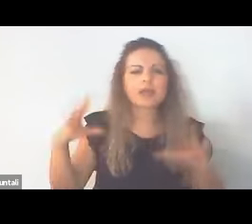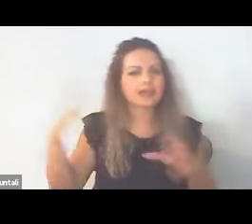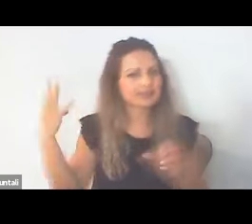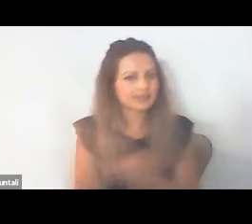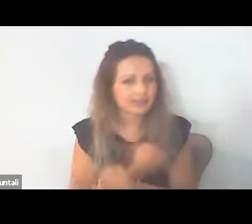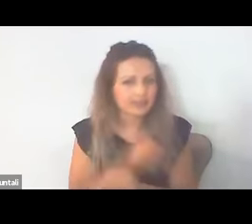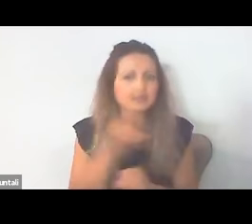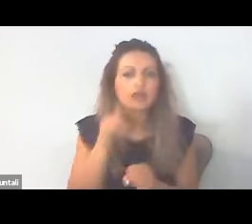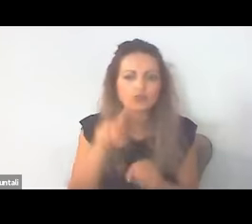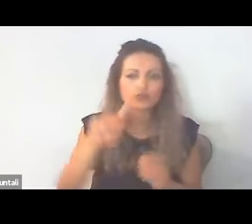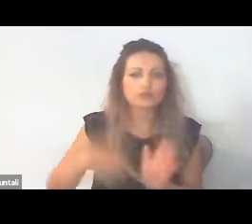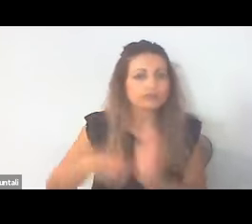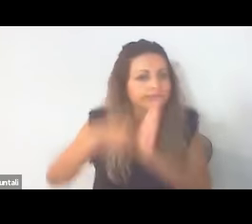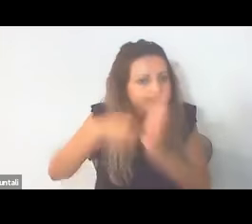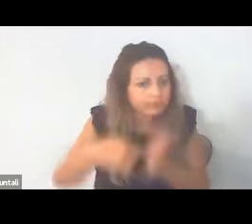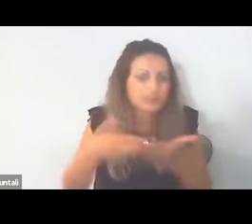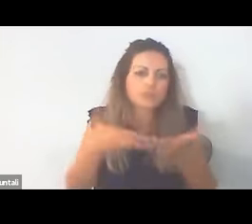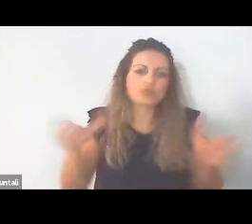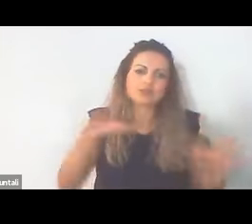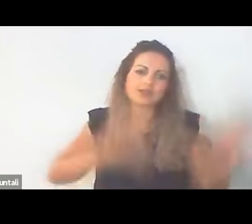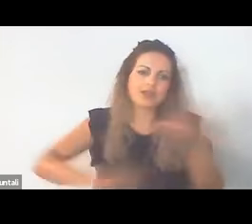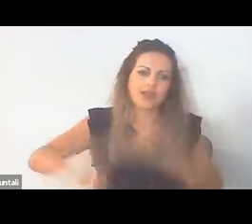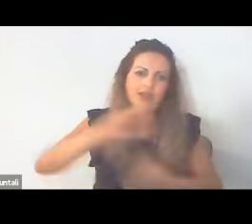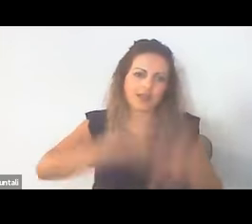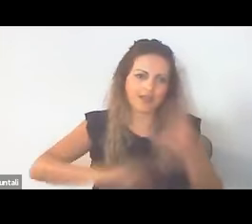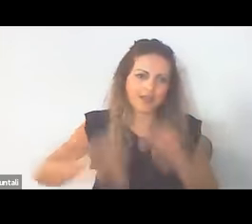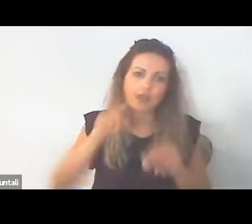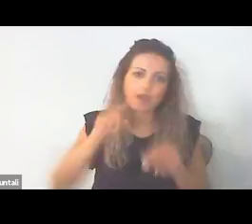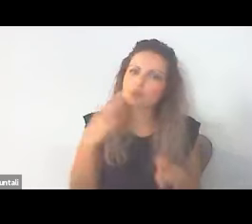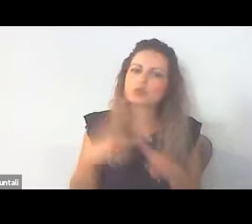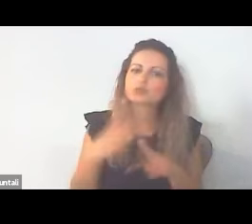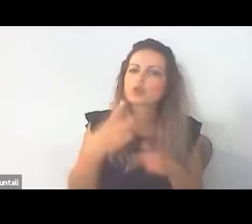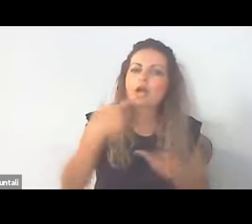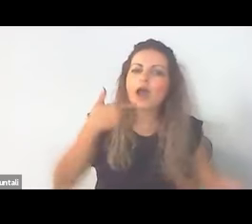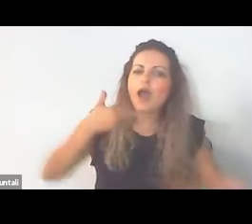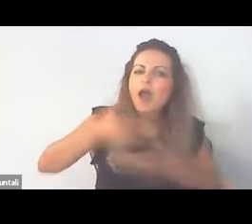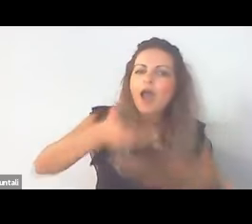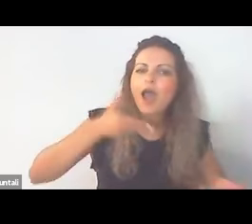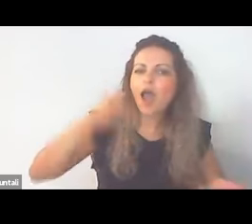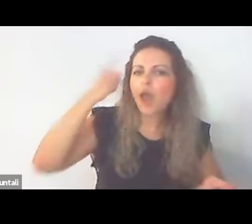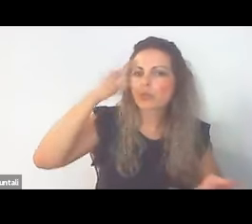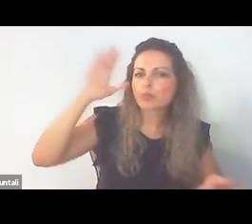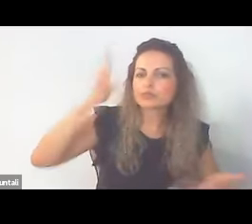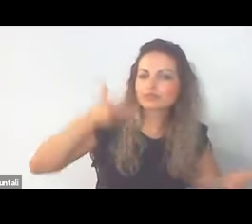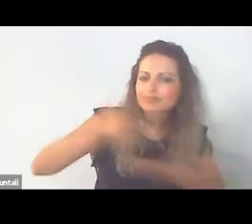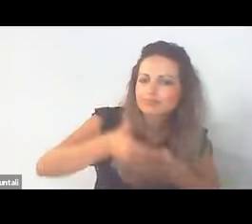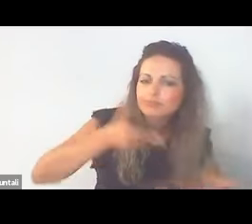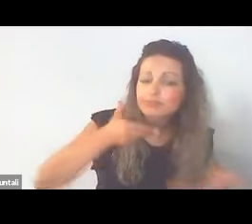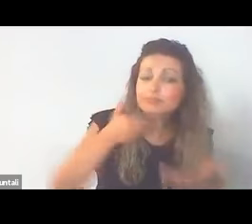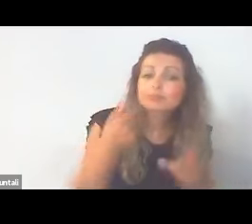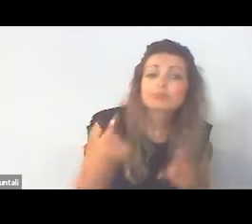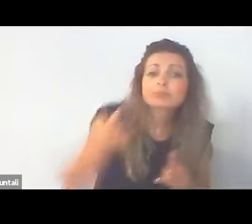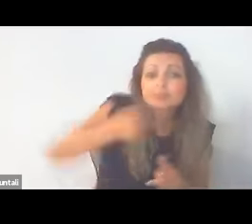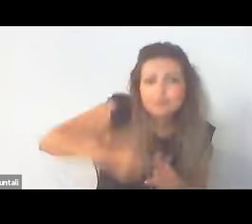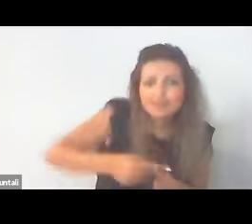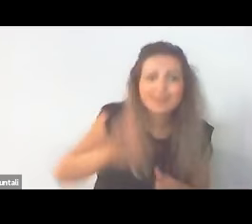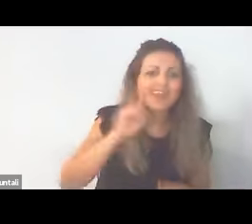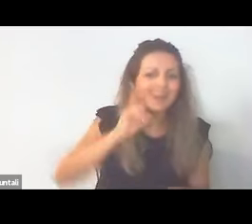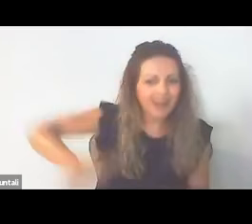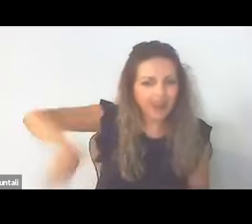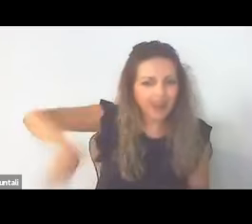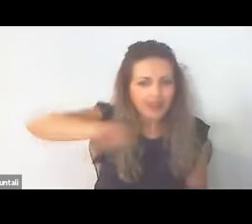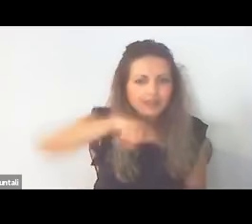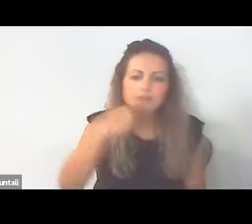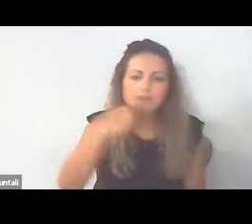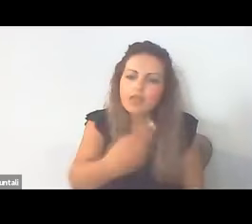αποτελεί ένα πεδίο συζήτησης, ανταλλαγής απόψεων, αλλά και γιατί δίνει κουράγιο και σε όλες εμάς και σε όλους εμάς,